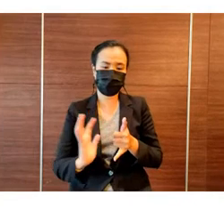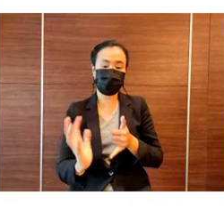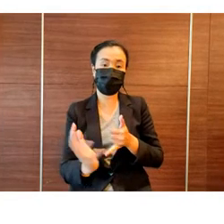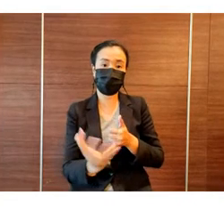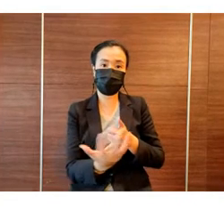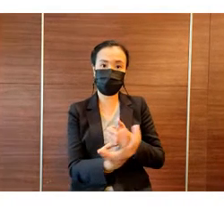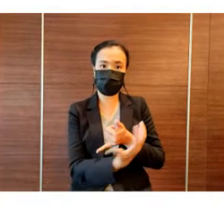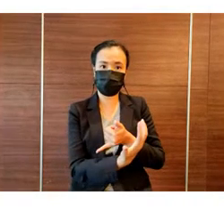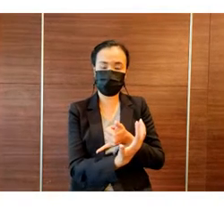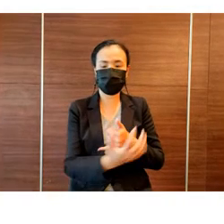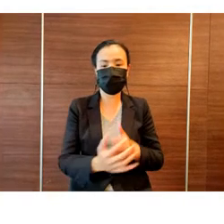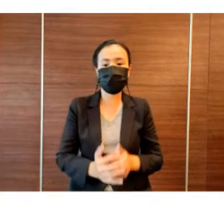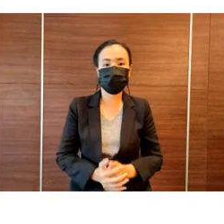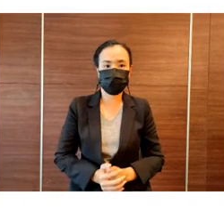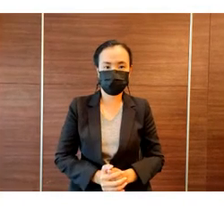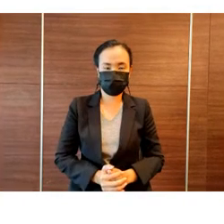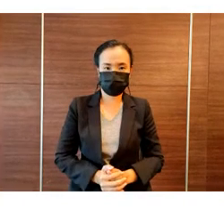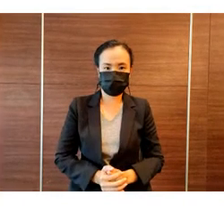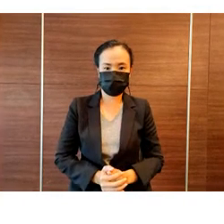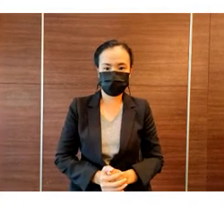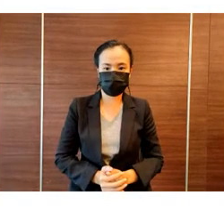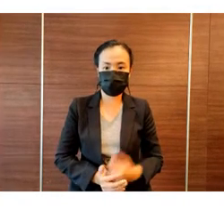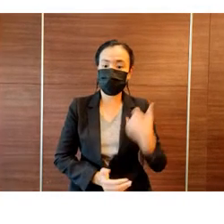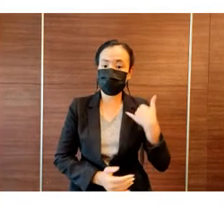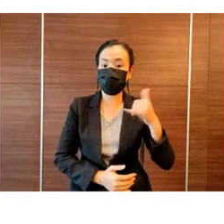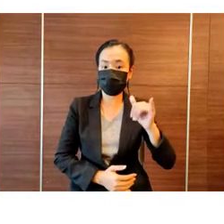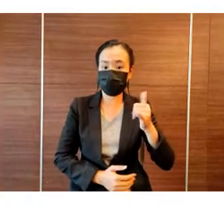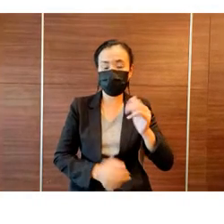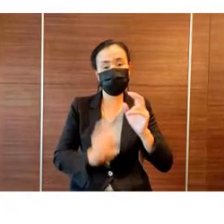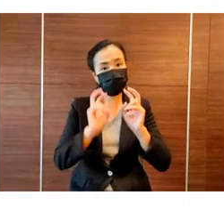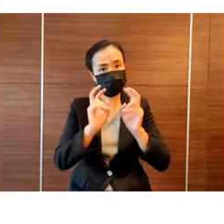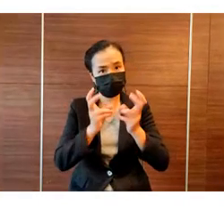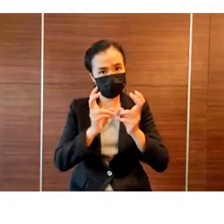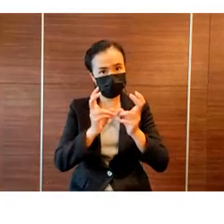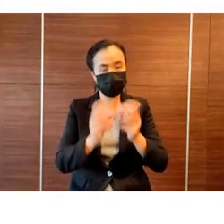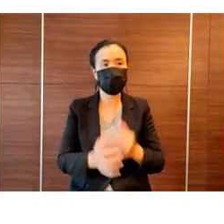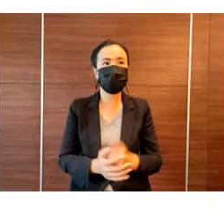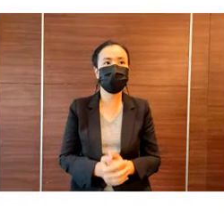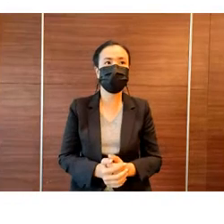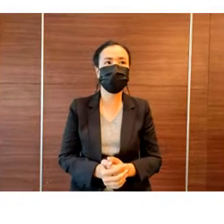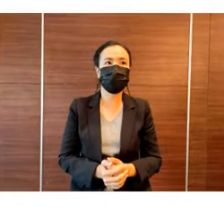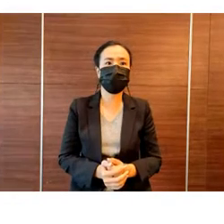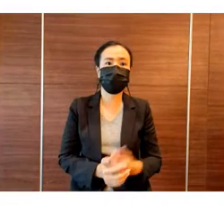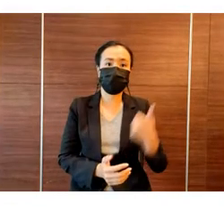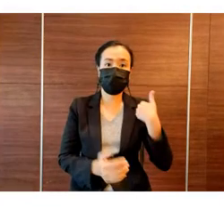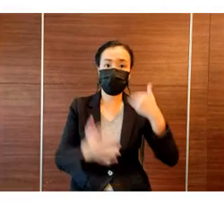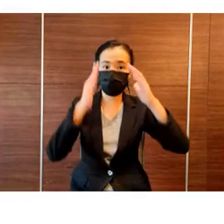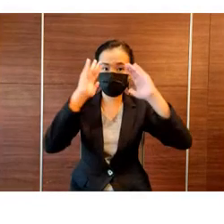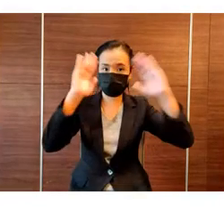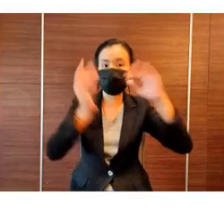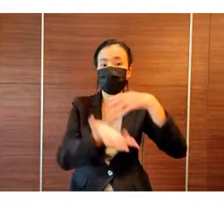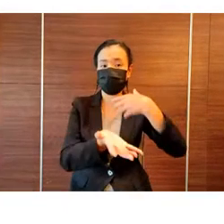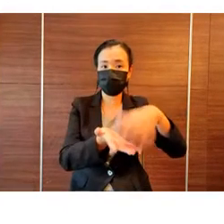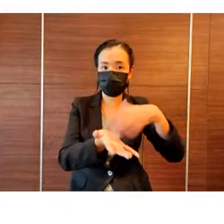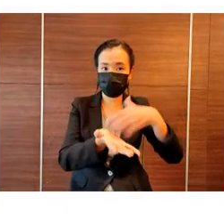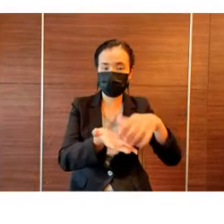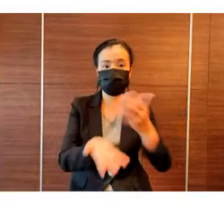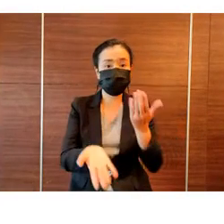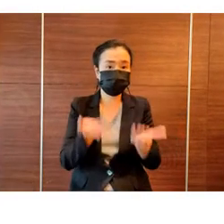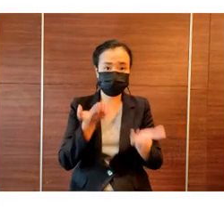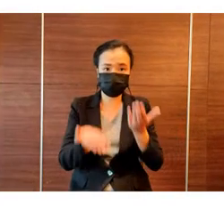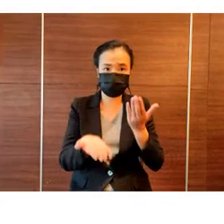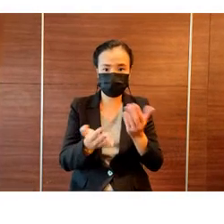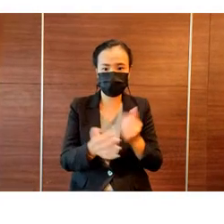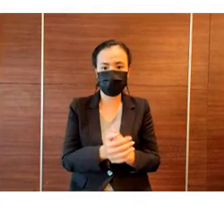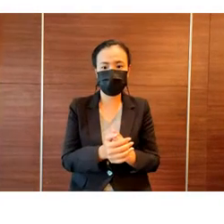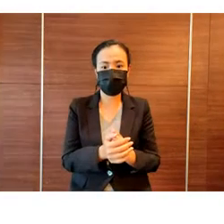จะเหมือนกับบางวันก็จะเป็นหัวข้อหรือบางวันก็จะเป็นการแชร์ประสบการณ์ของการ